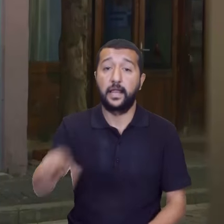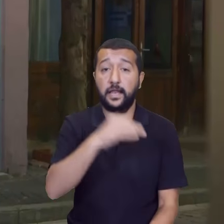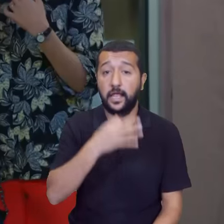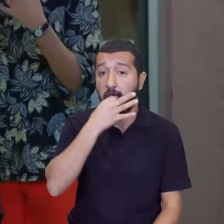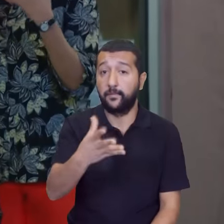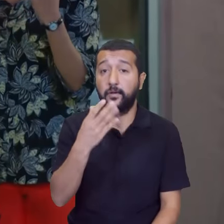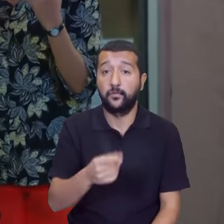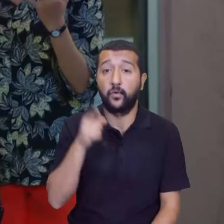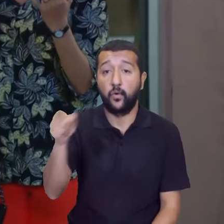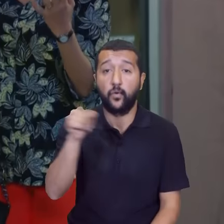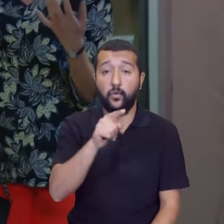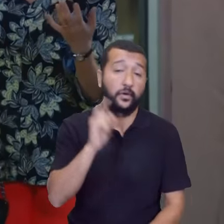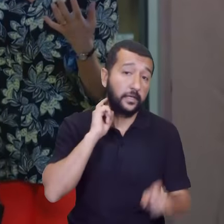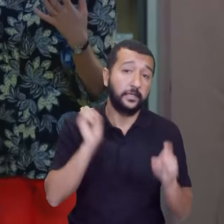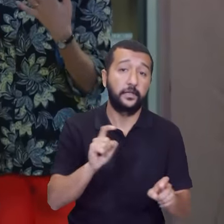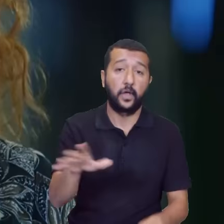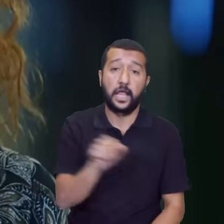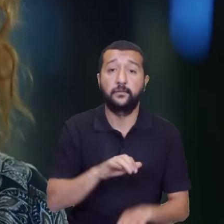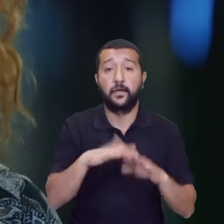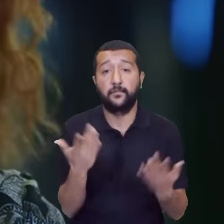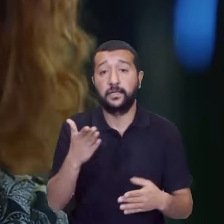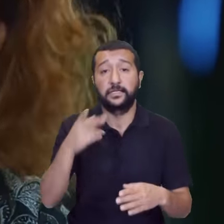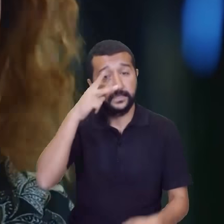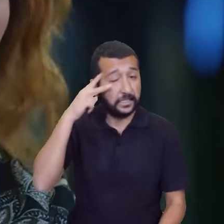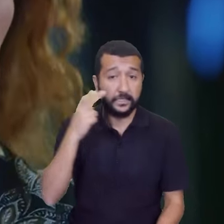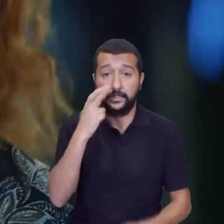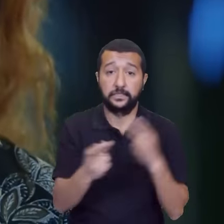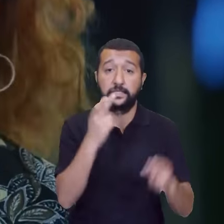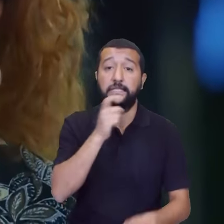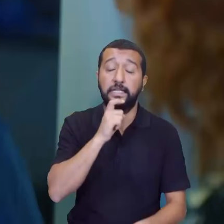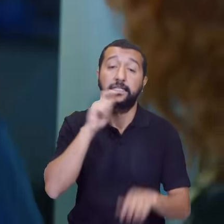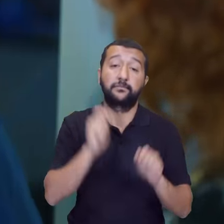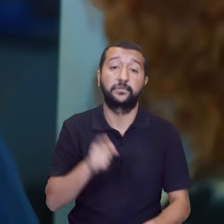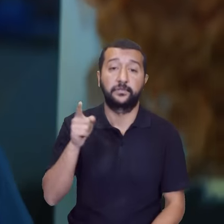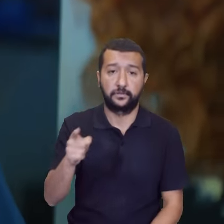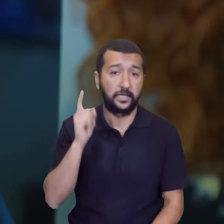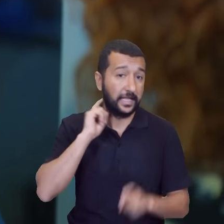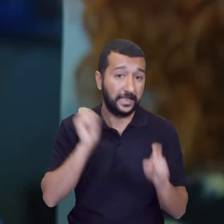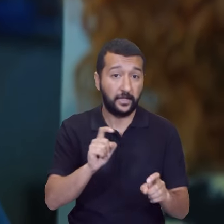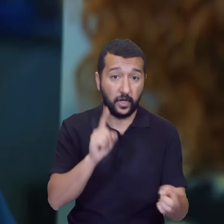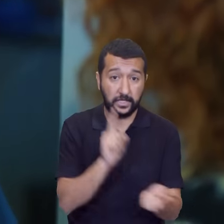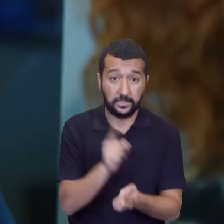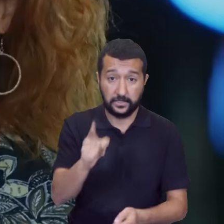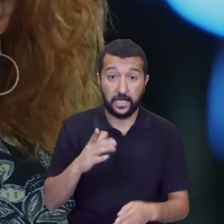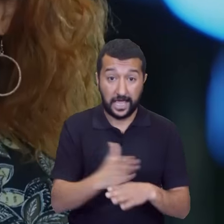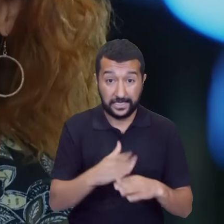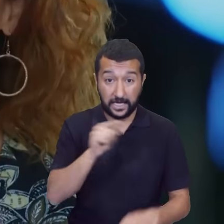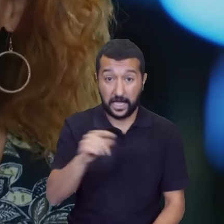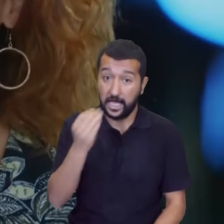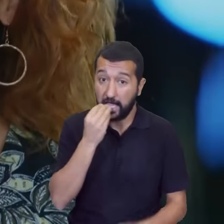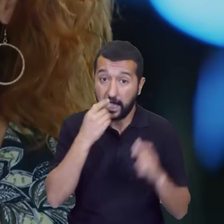haberini aldım. Osunu busunu dedikodusunu aldım ama sahte dedikodu basmış kalpazan. Dedikodu karşılığında 72 parça